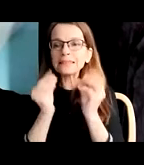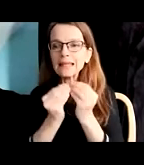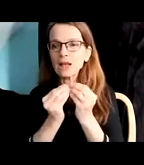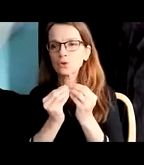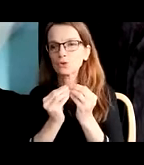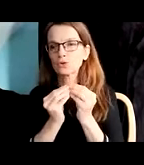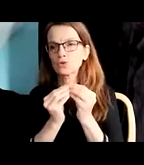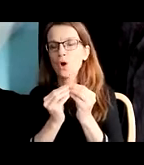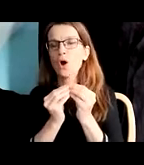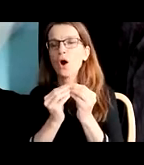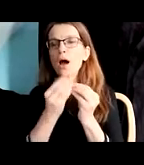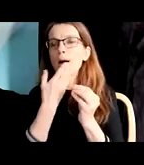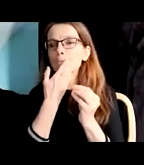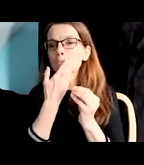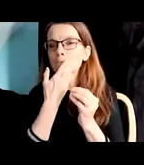se pravi